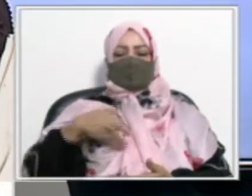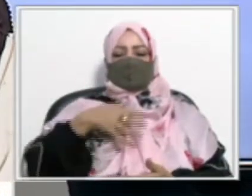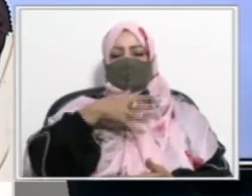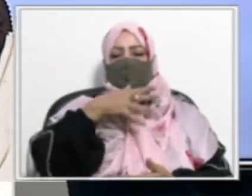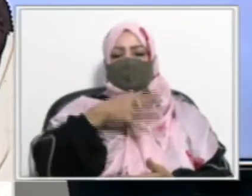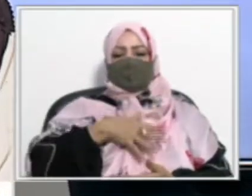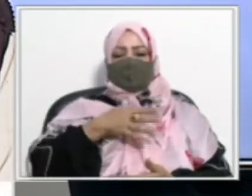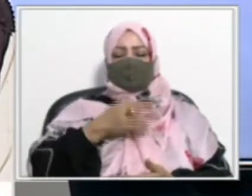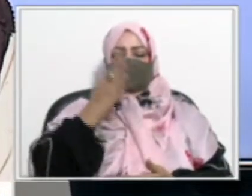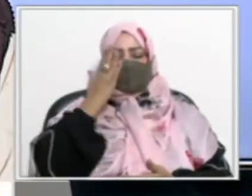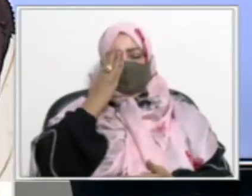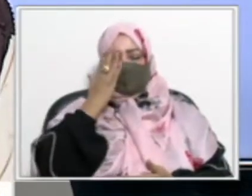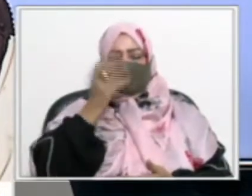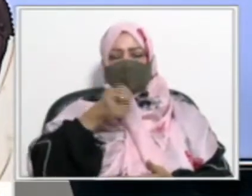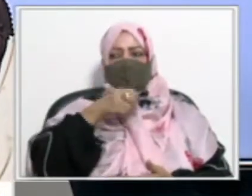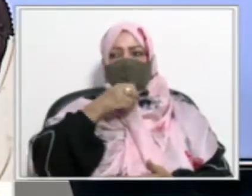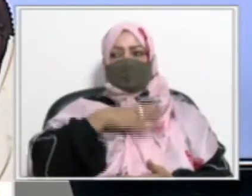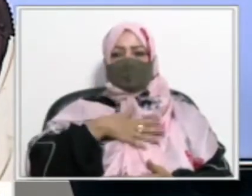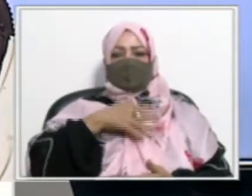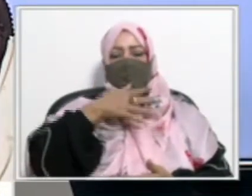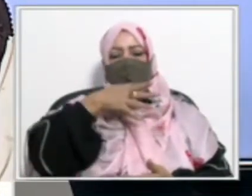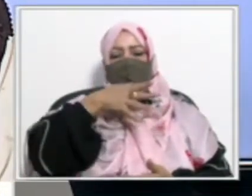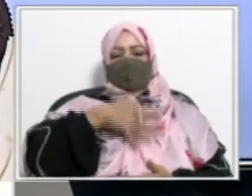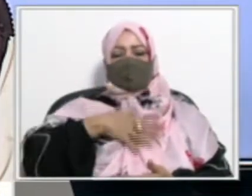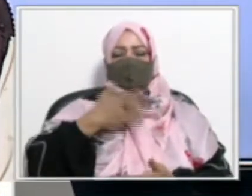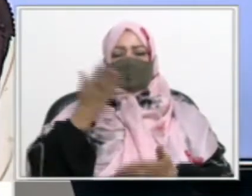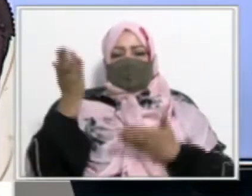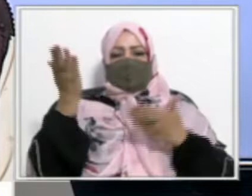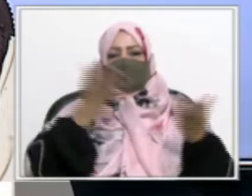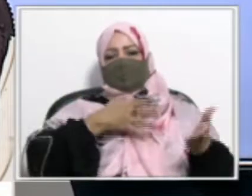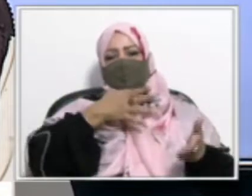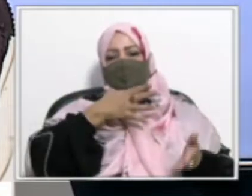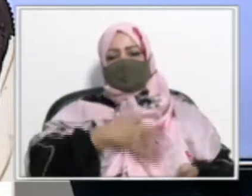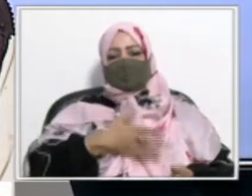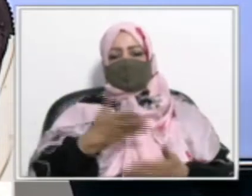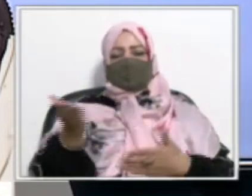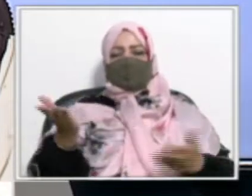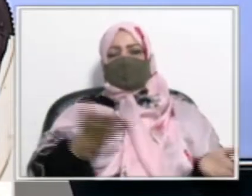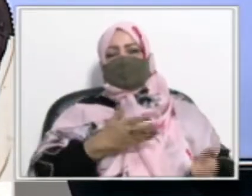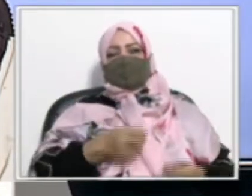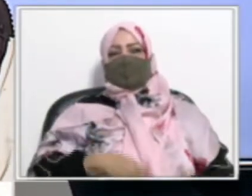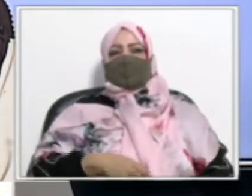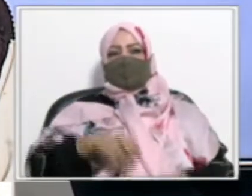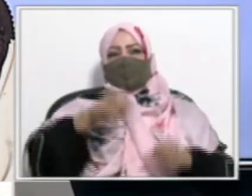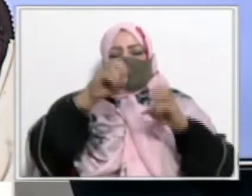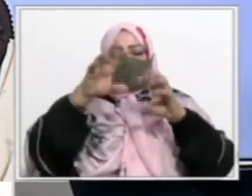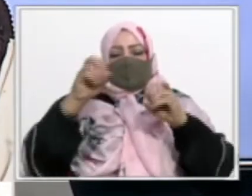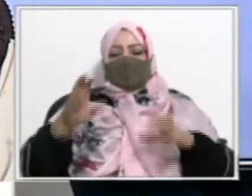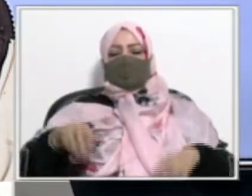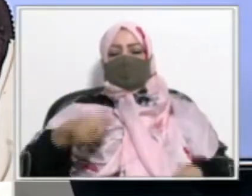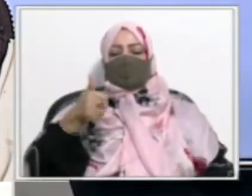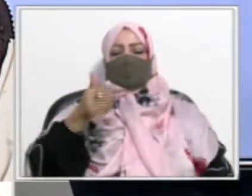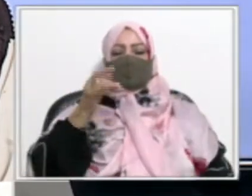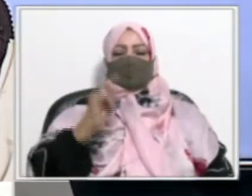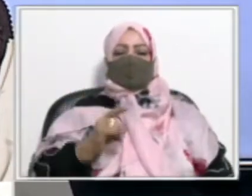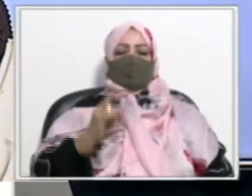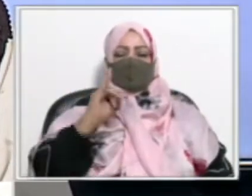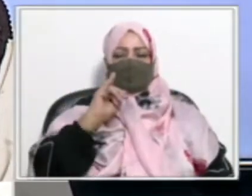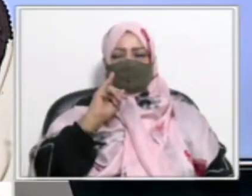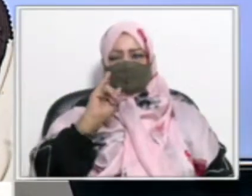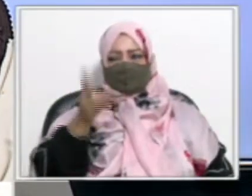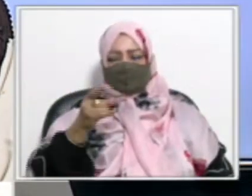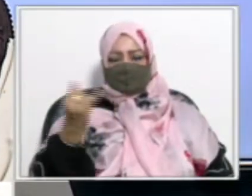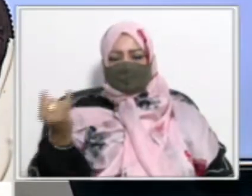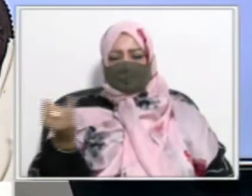عندي ملاحظة بسيطة قبل لا نخش في إجابتي. يا أخ مبروك، أنا ألتمس منك عذرا